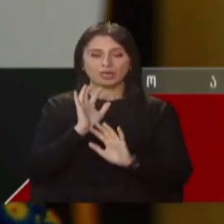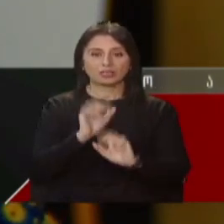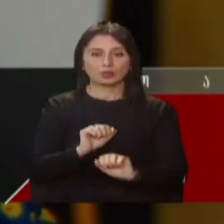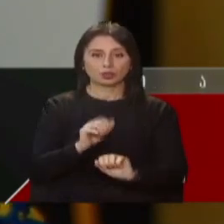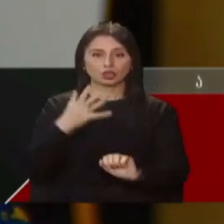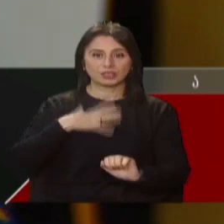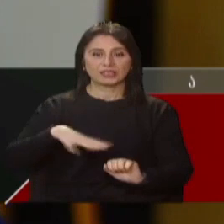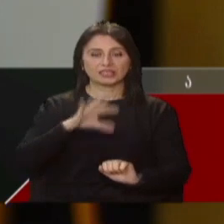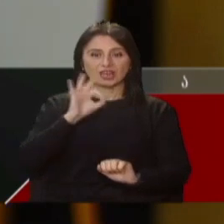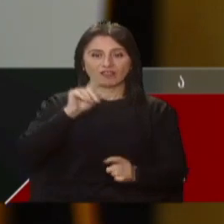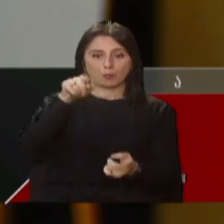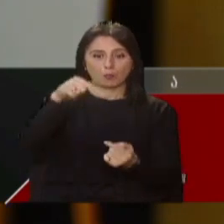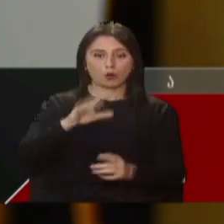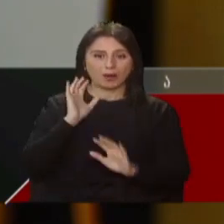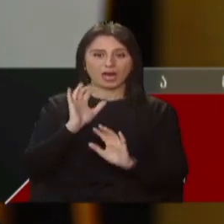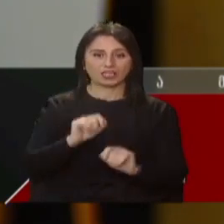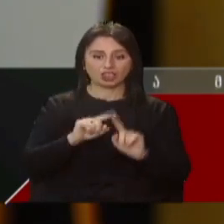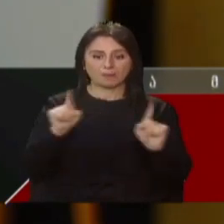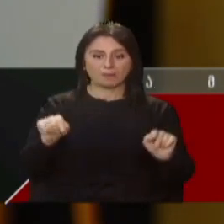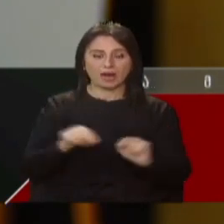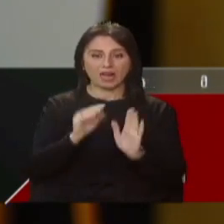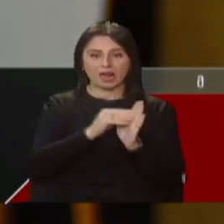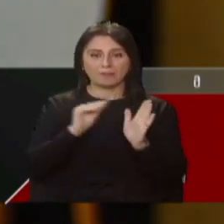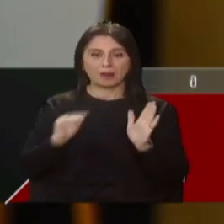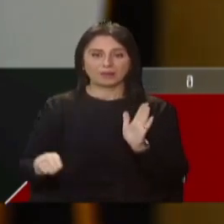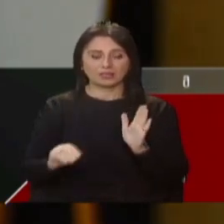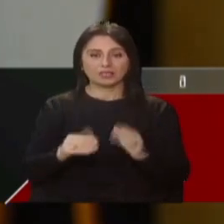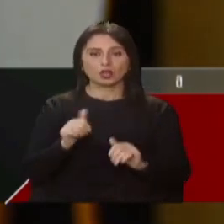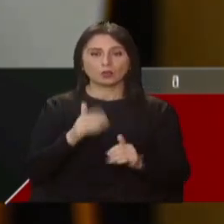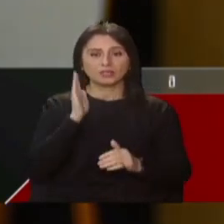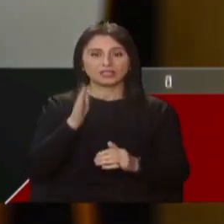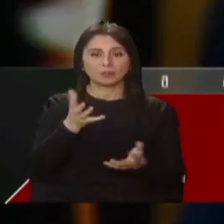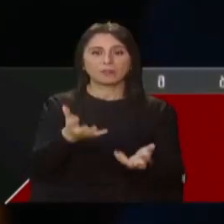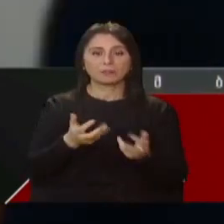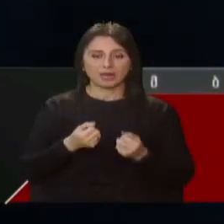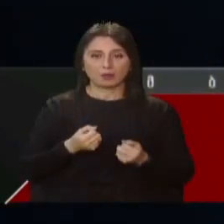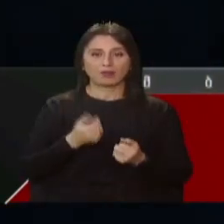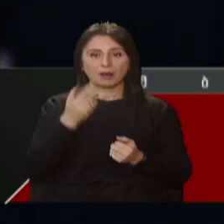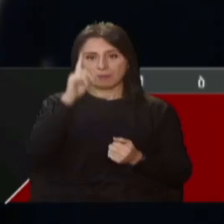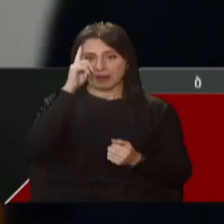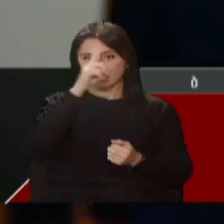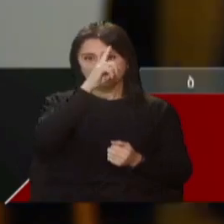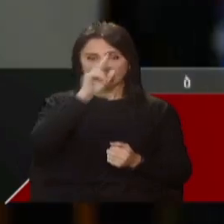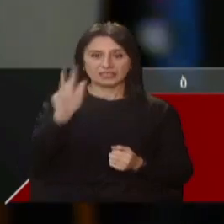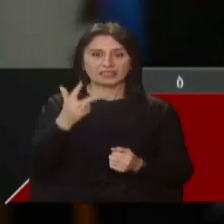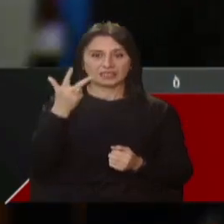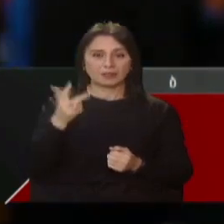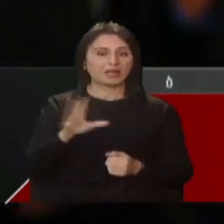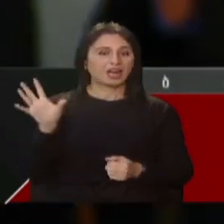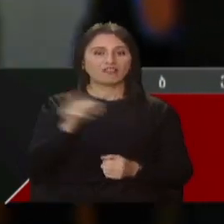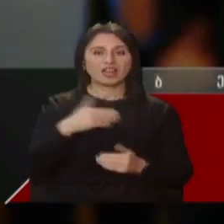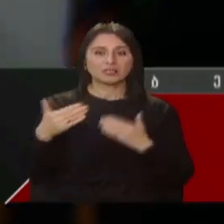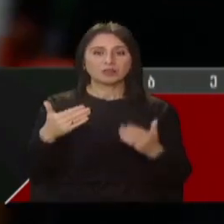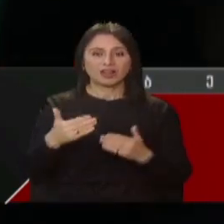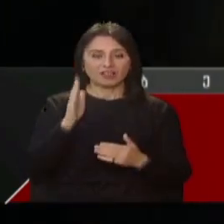დაუჭიროს საქართველოზე მორგებული მხარდაჭერის პაკეტის იმპლემენტაციას, რომელიც იქნა მიღებული მადრიდის სამიტზე. ყველას